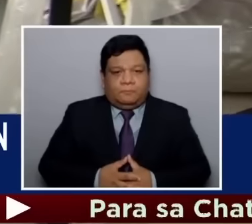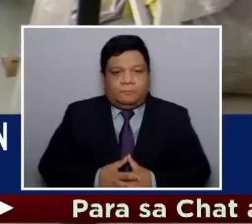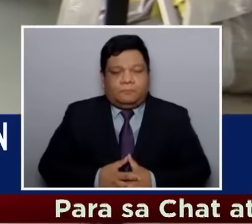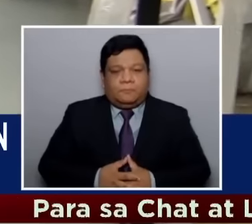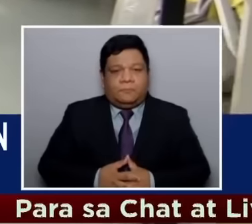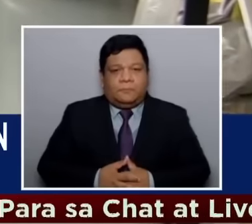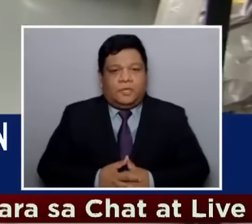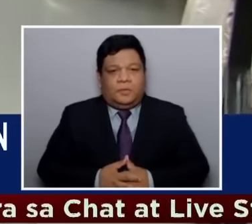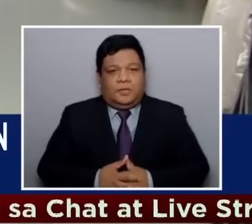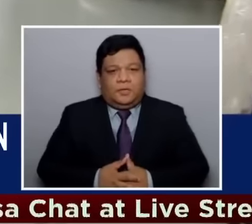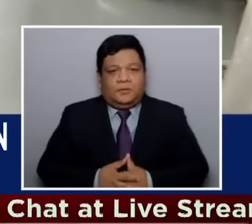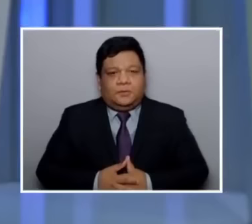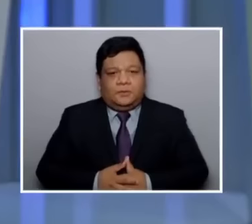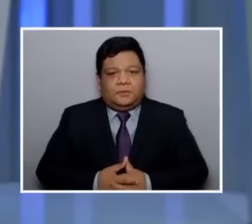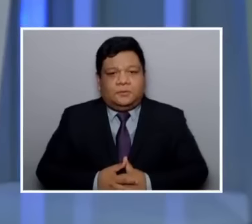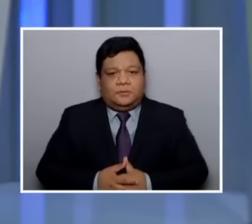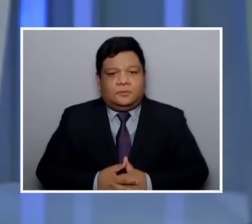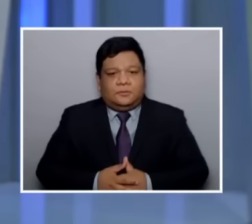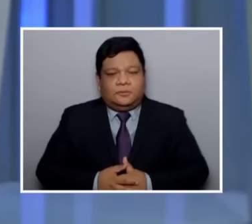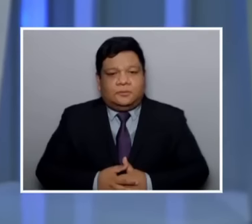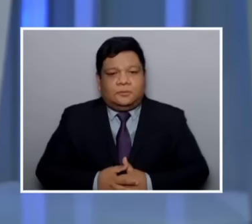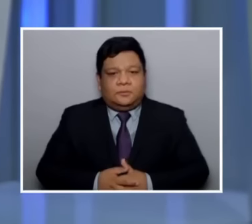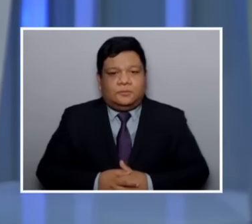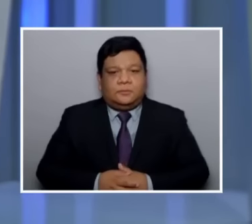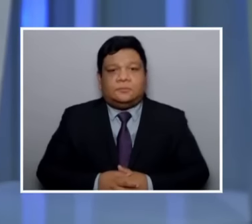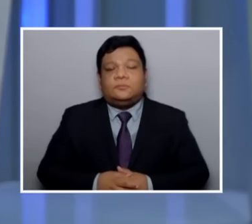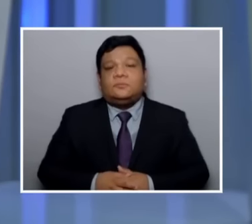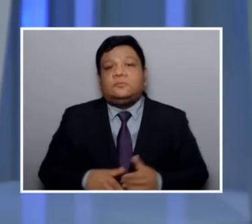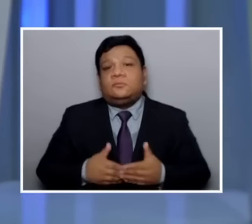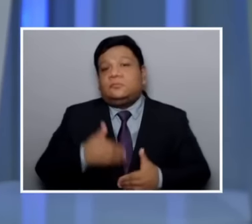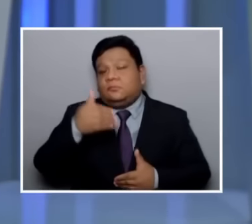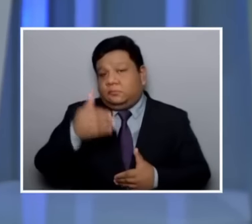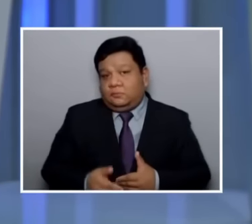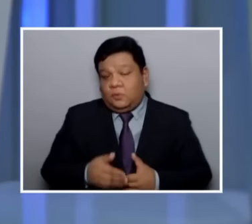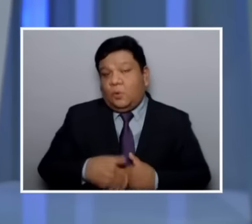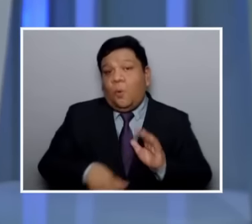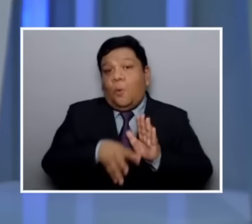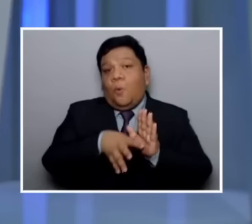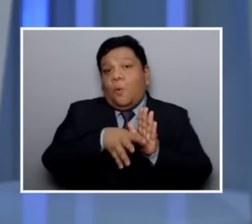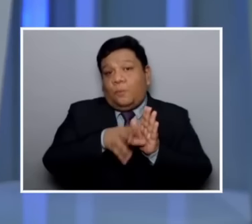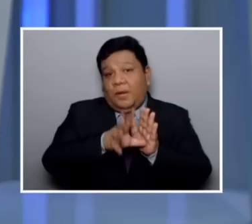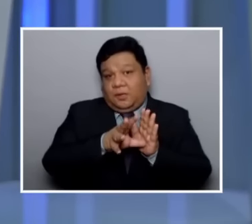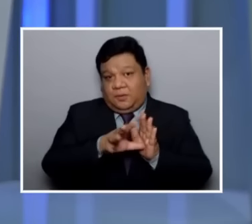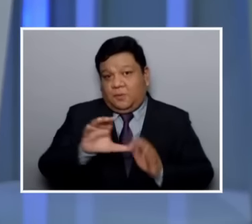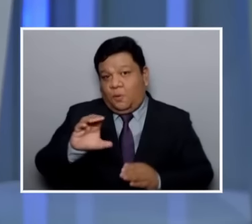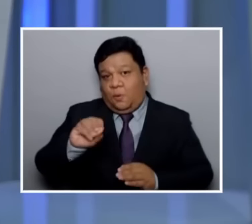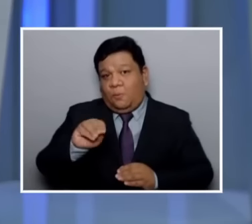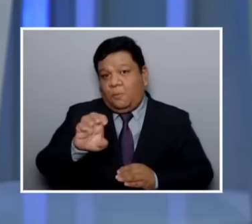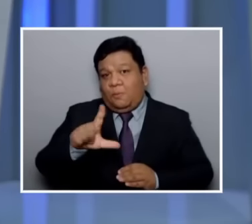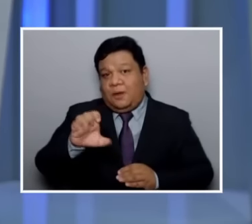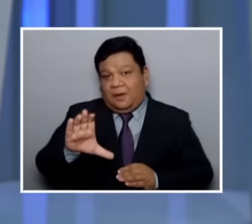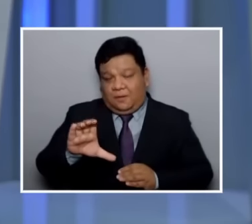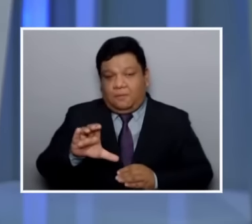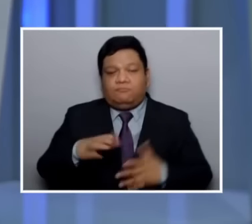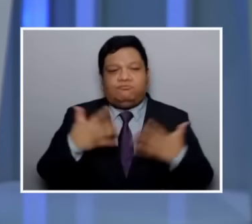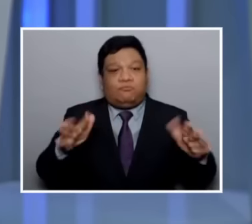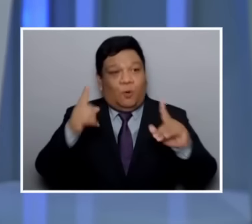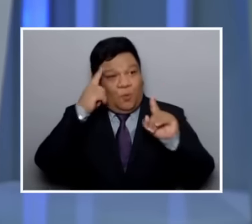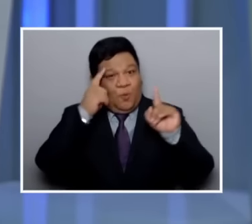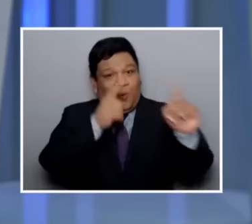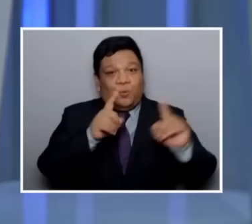ABS-CBN News. Naabot na ng Commission on Elections ang target na 2 milyong bagong rehistradong botante para